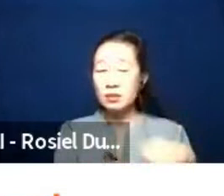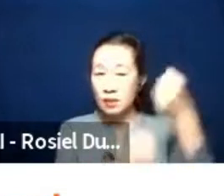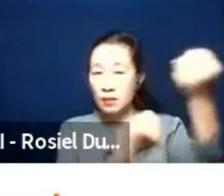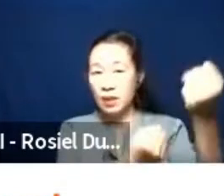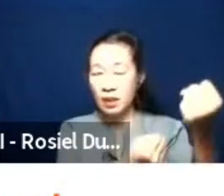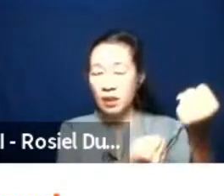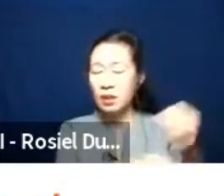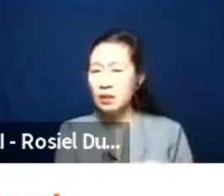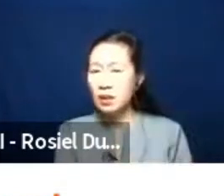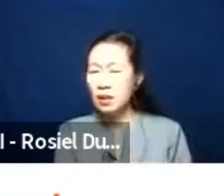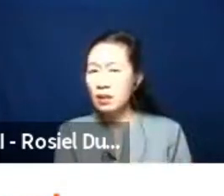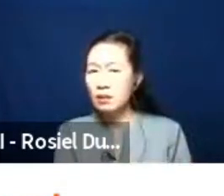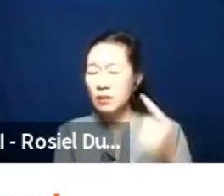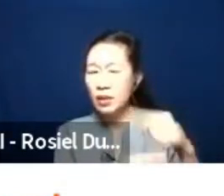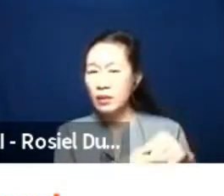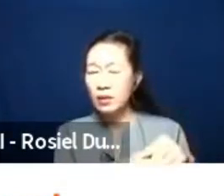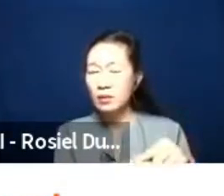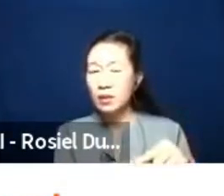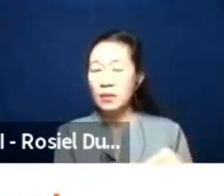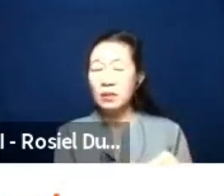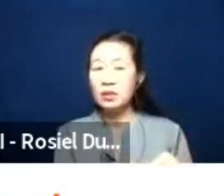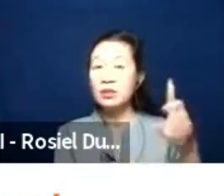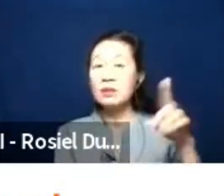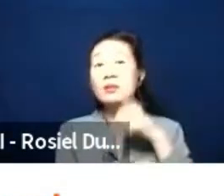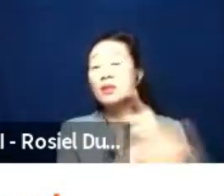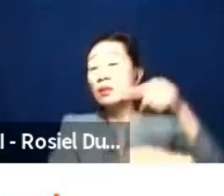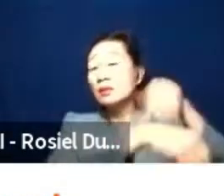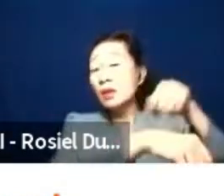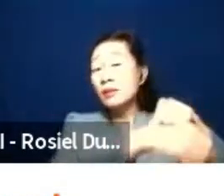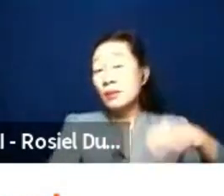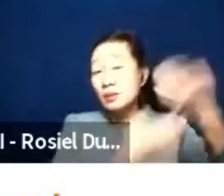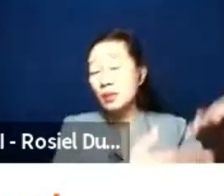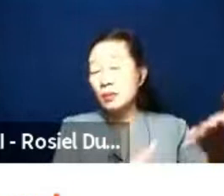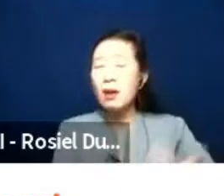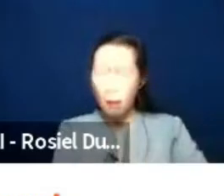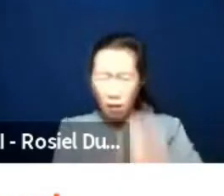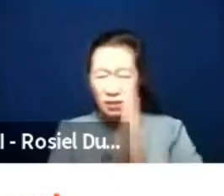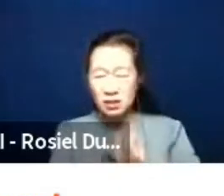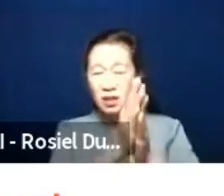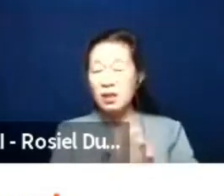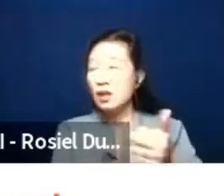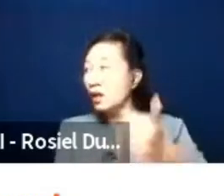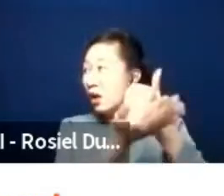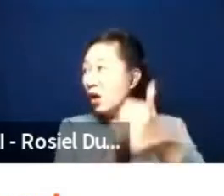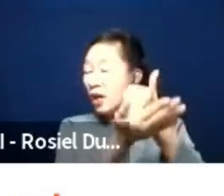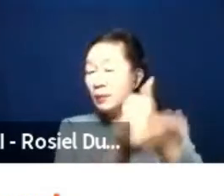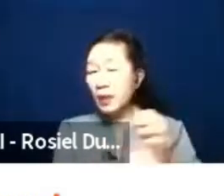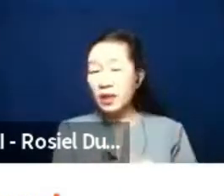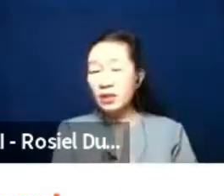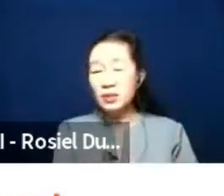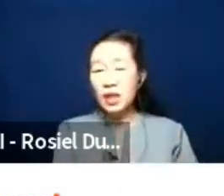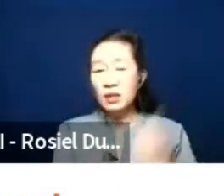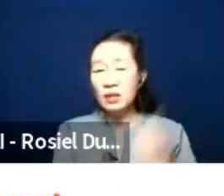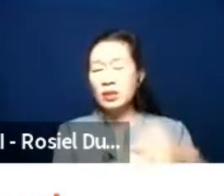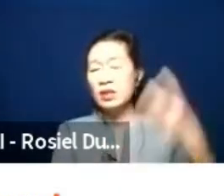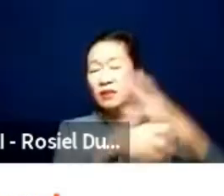ng pag-follow ng deadlines, pag-ask ng tulong, paghingi ng tulong pagka nahihirapan